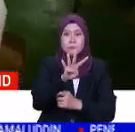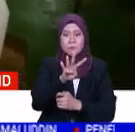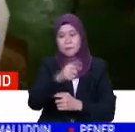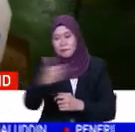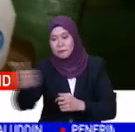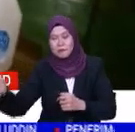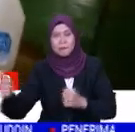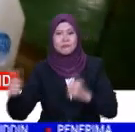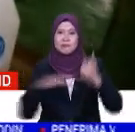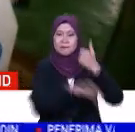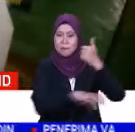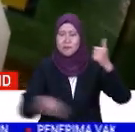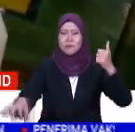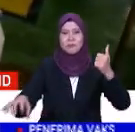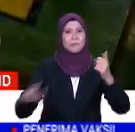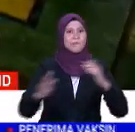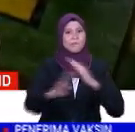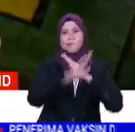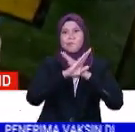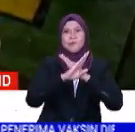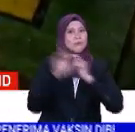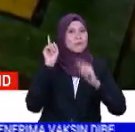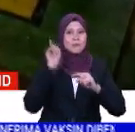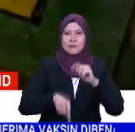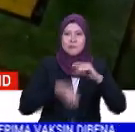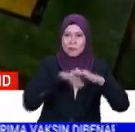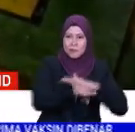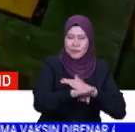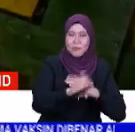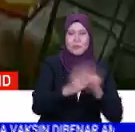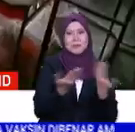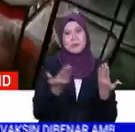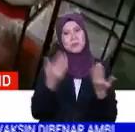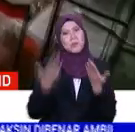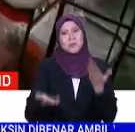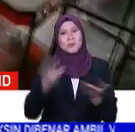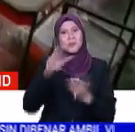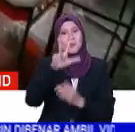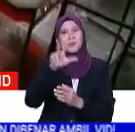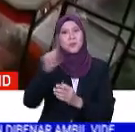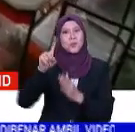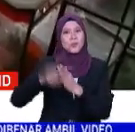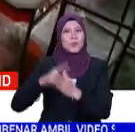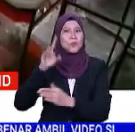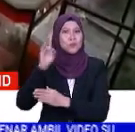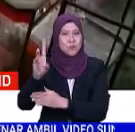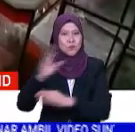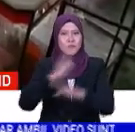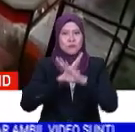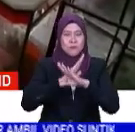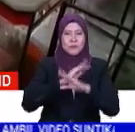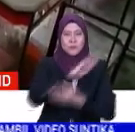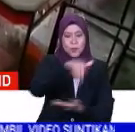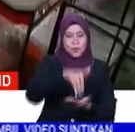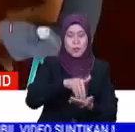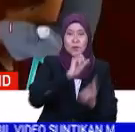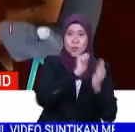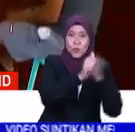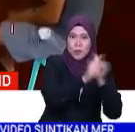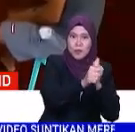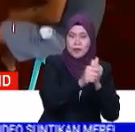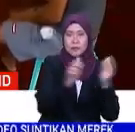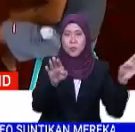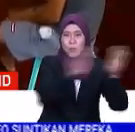lain di bawah sekatan ketat COVID-19 sehingga sekurang-kurangnya 31 Julai. Pusat sukan dan pelancongan